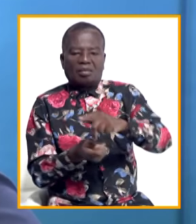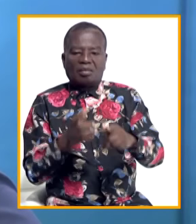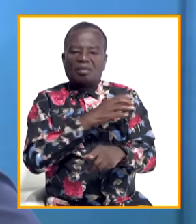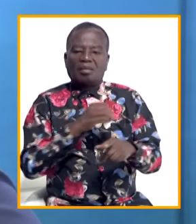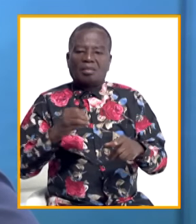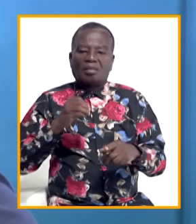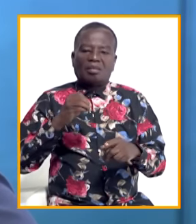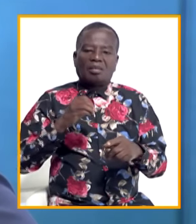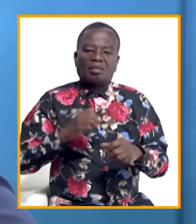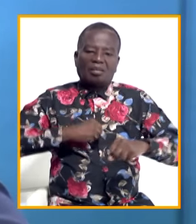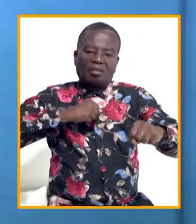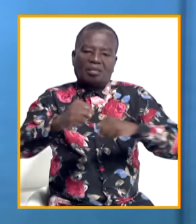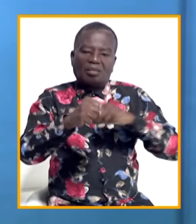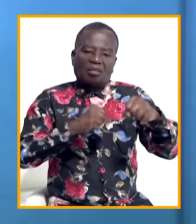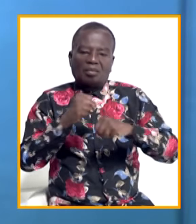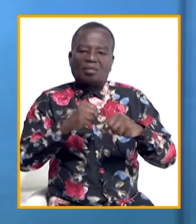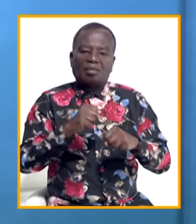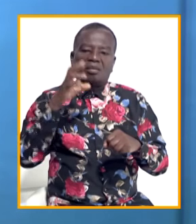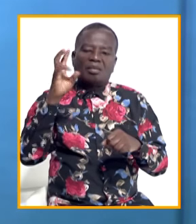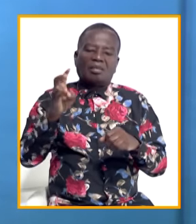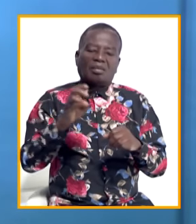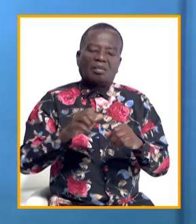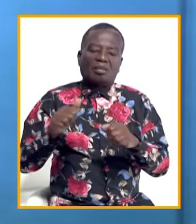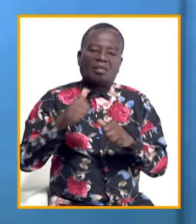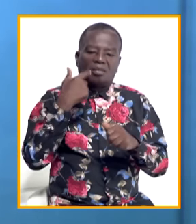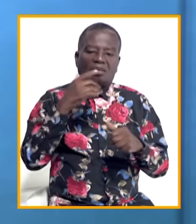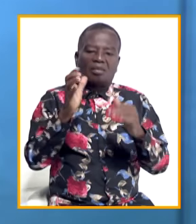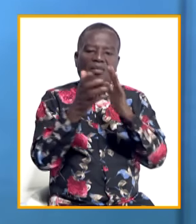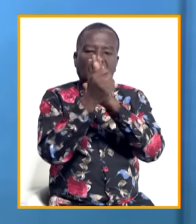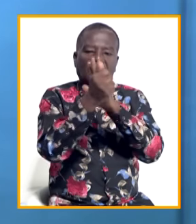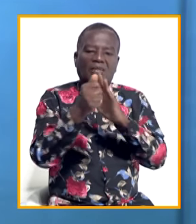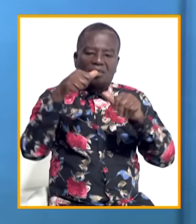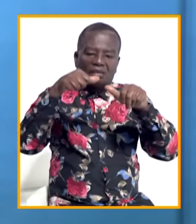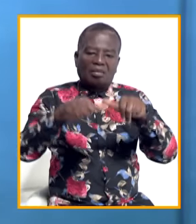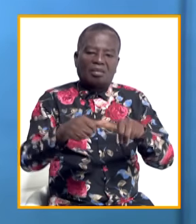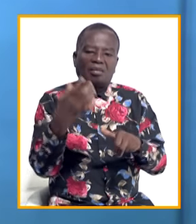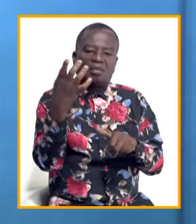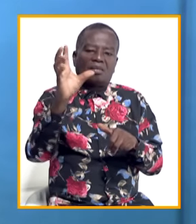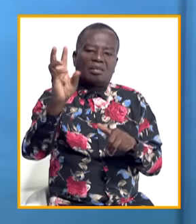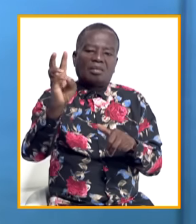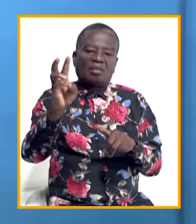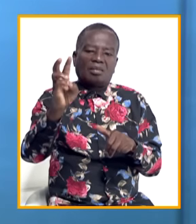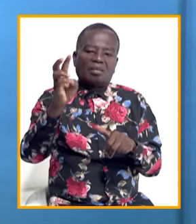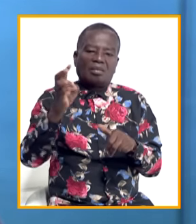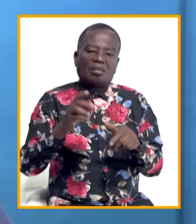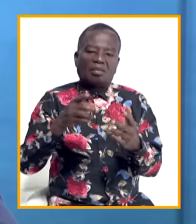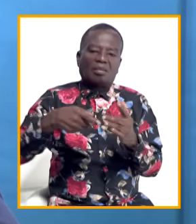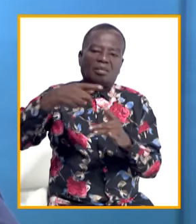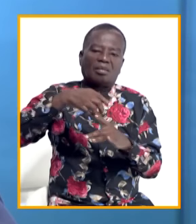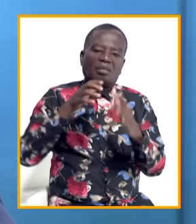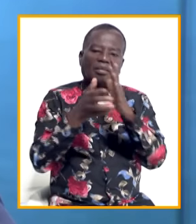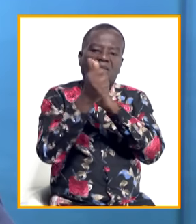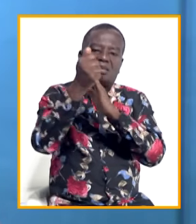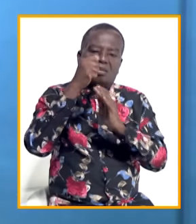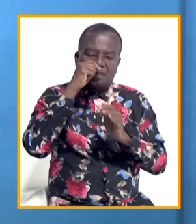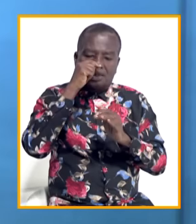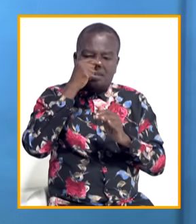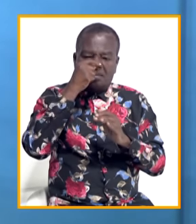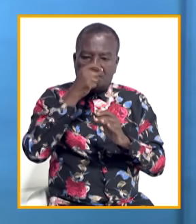rythmique et la boxe. Pour l'instant, 7 athlètes sont qualifiés. Il en reste donc 16 parmi les qualifiés. On note en